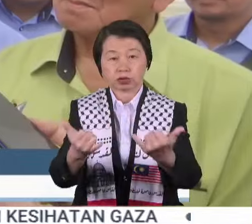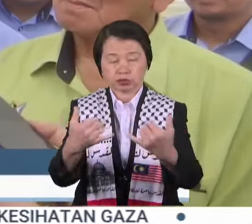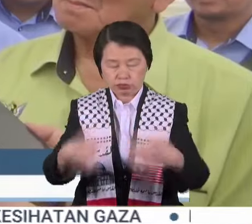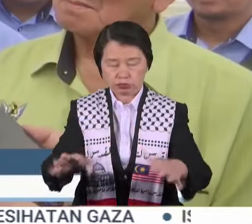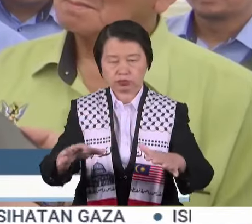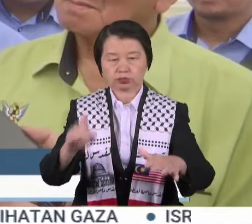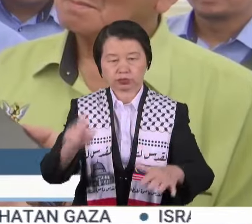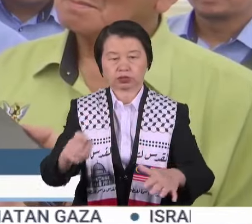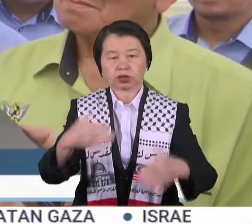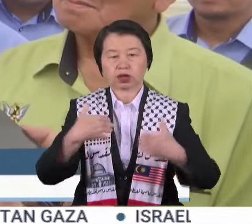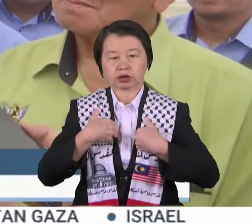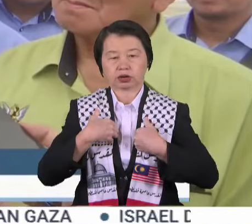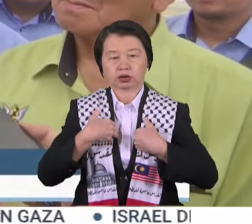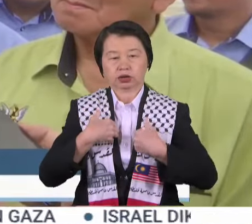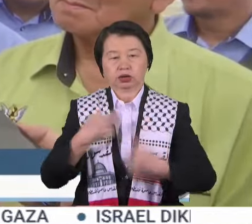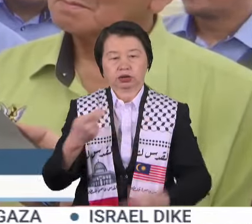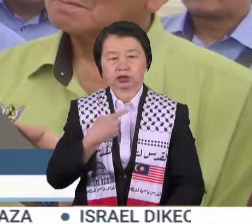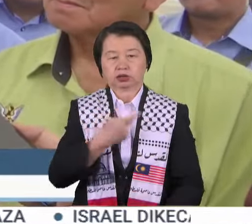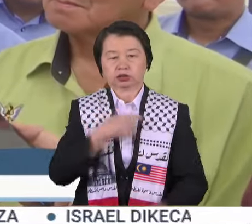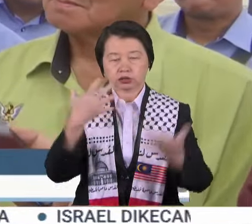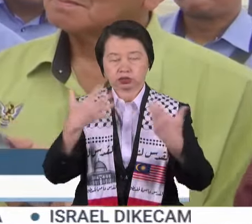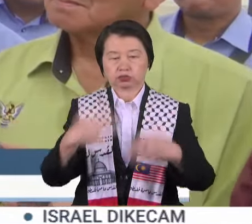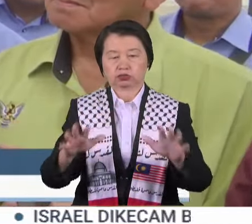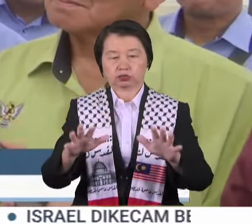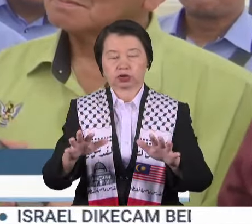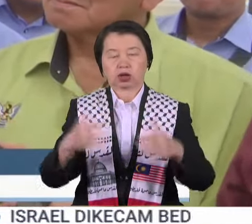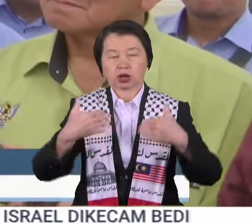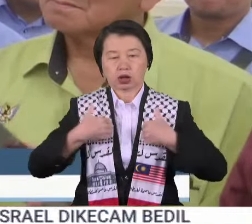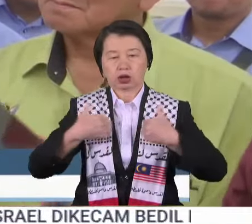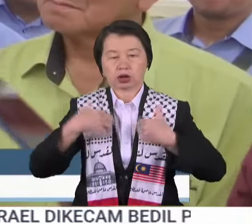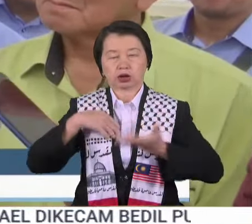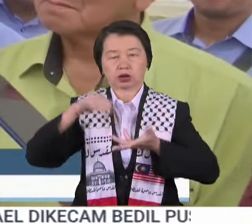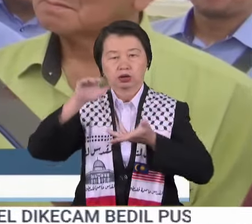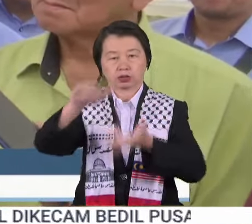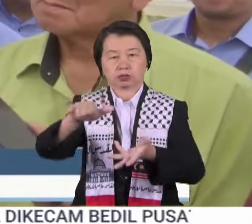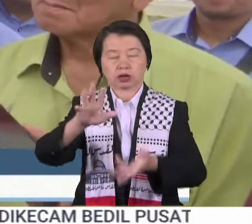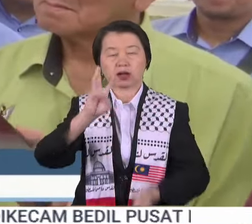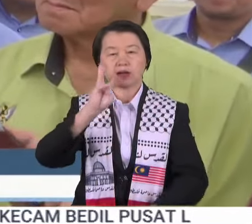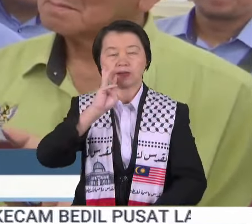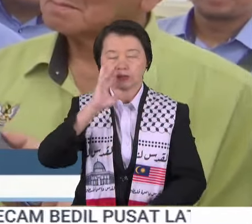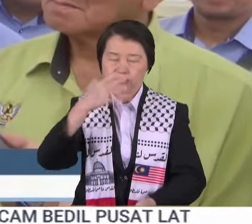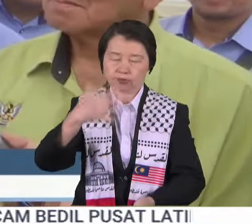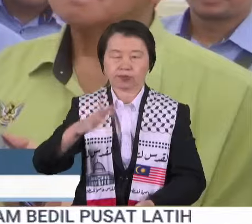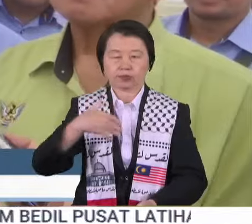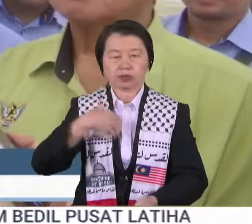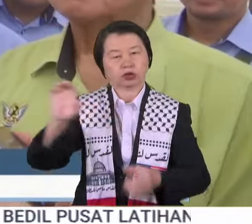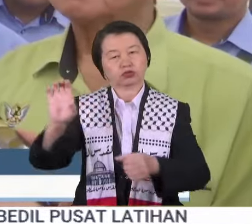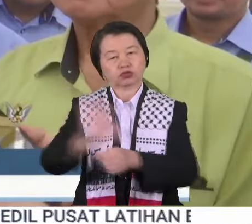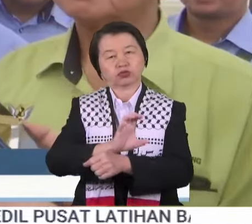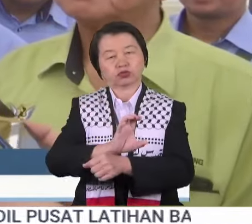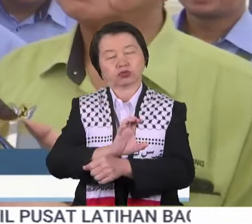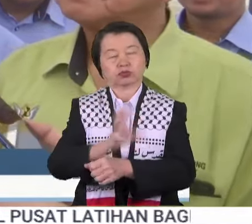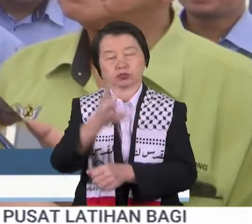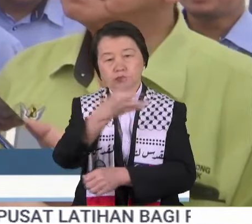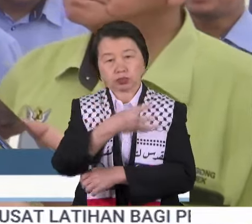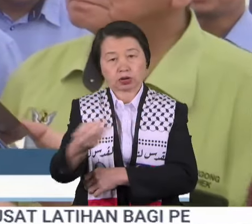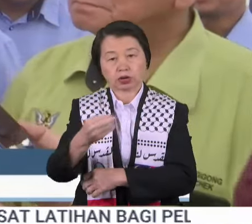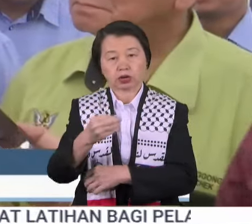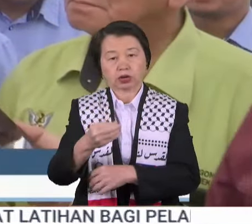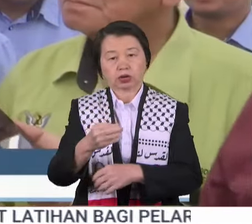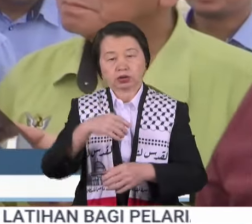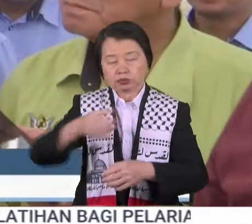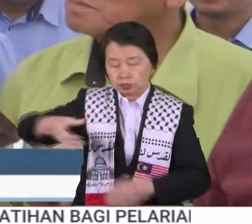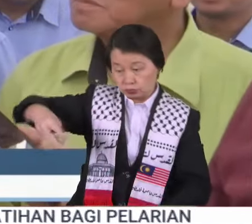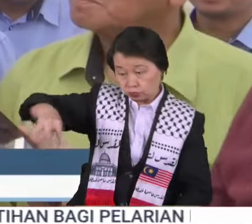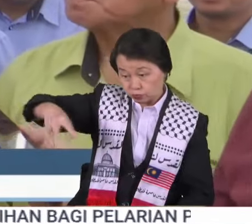ada jadi setakat tu kita telah mempunyai bekalan air yang mencukupi malah bila